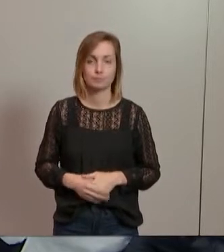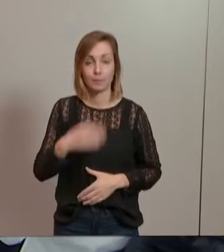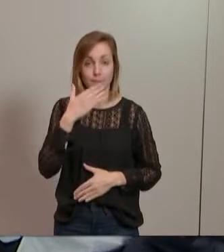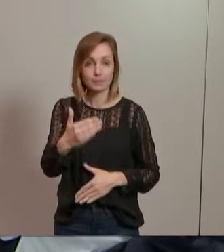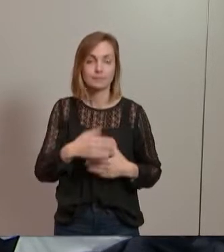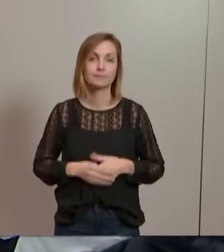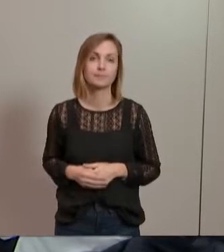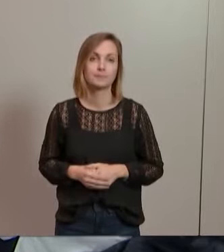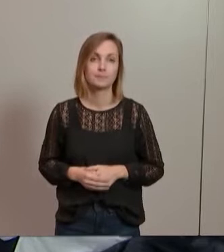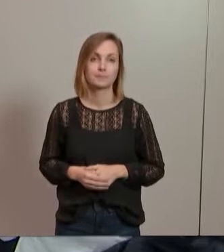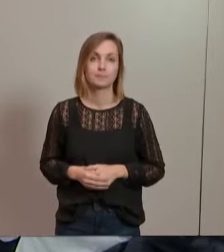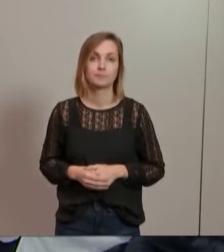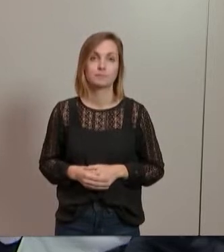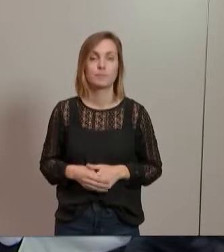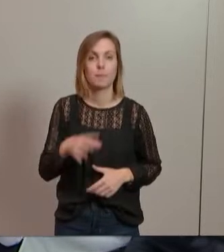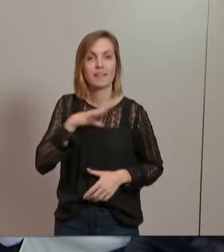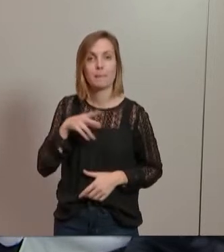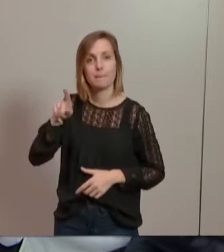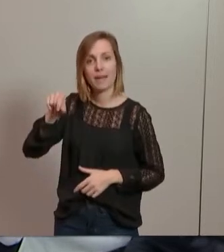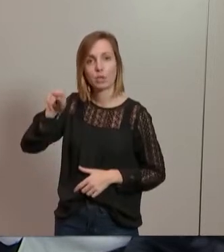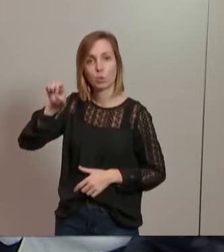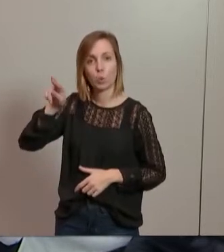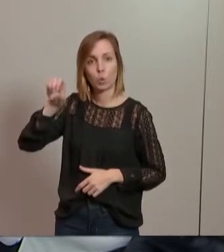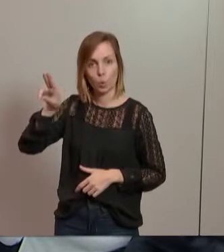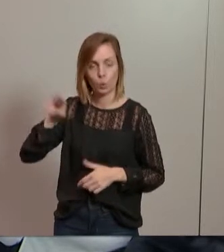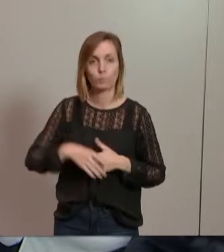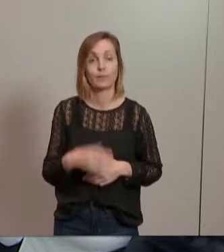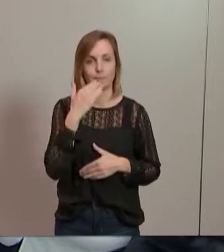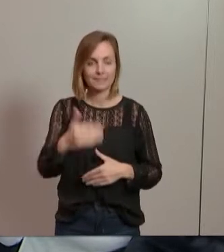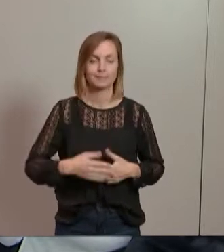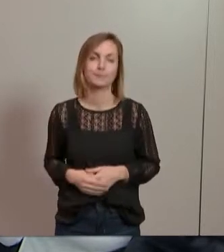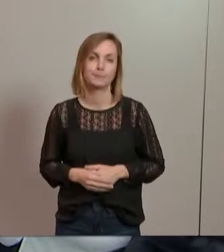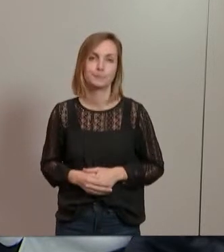Merci. Eva Pacro. Merci.